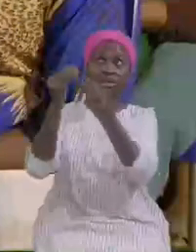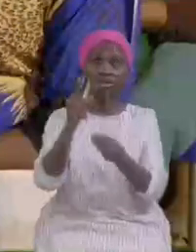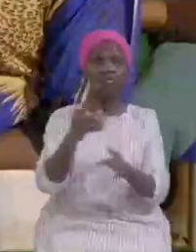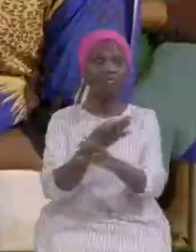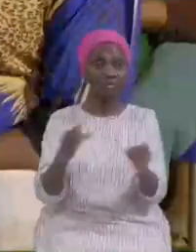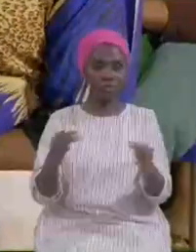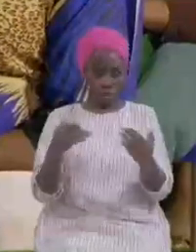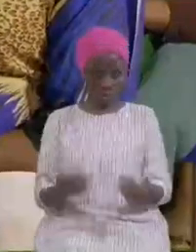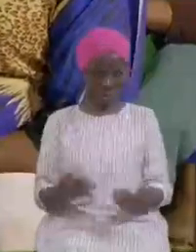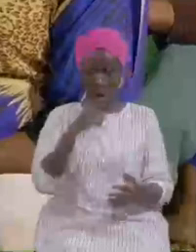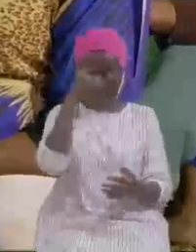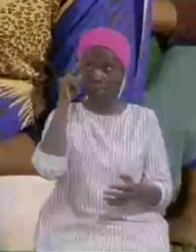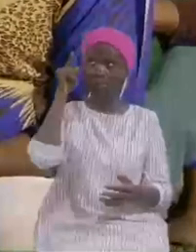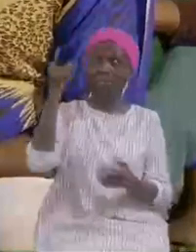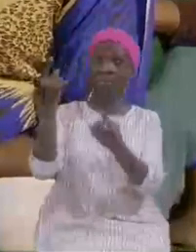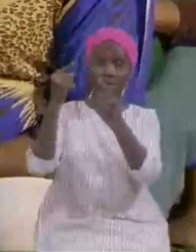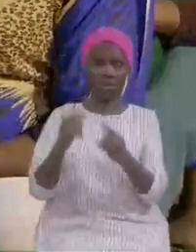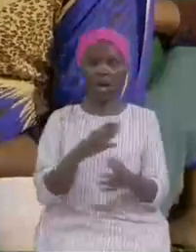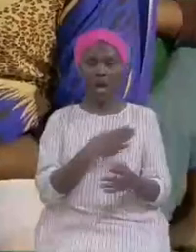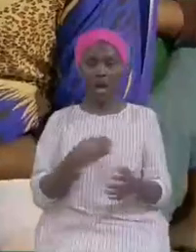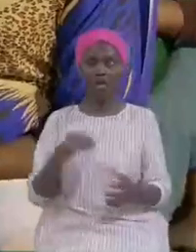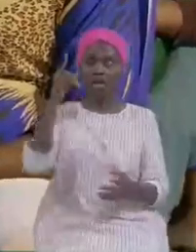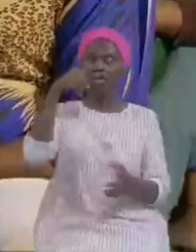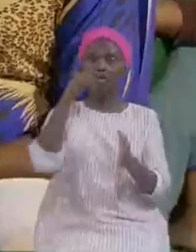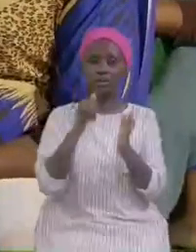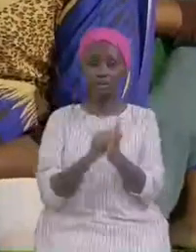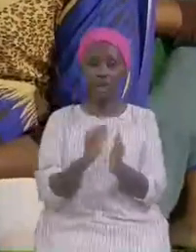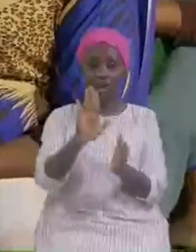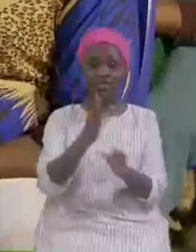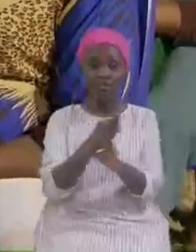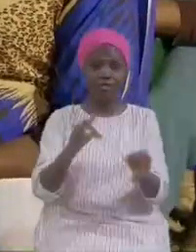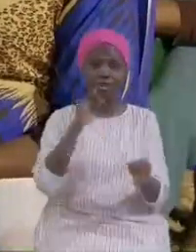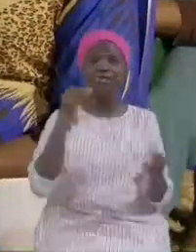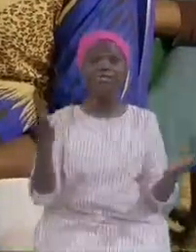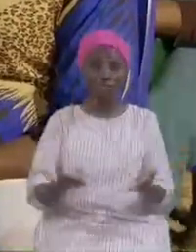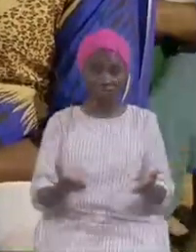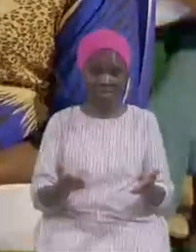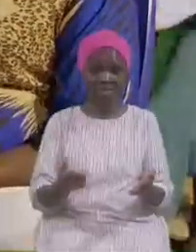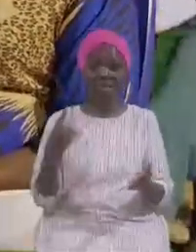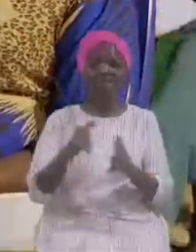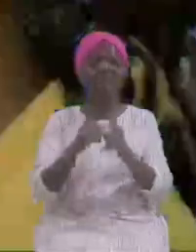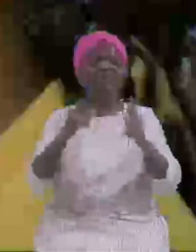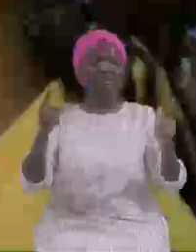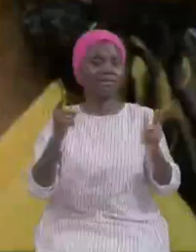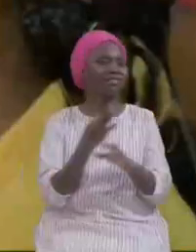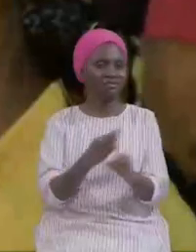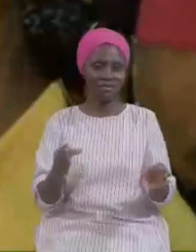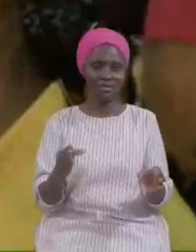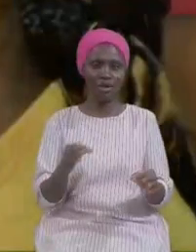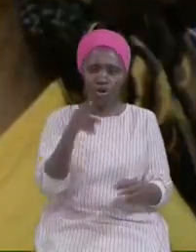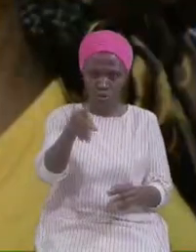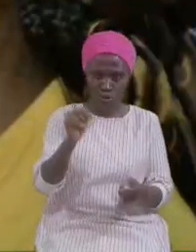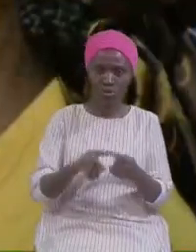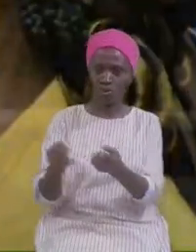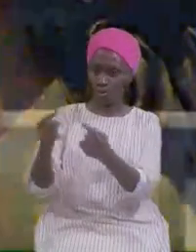libération. Parce qu'il est venu et dit que ta libération est là, la libération surnaturelle. Toi, tu